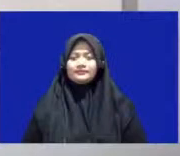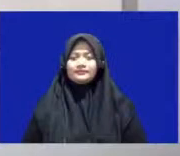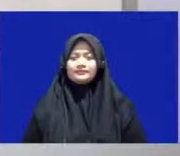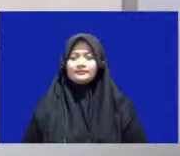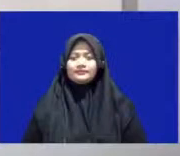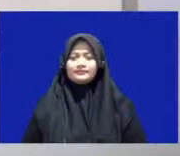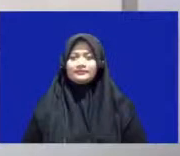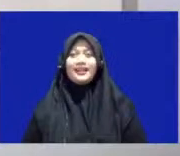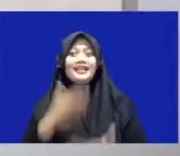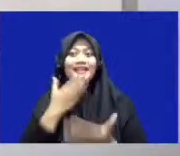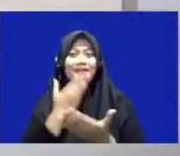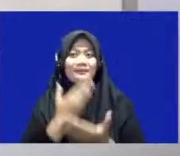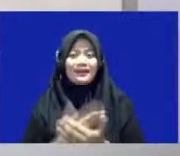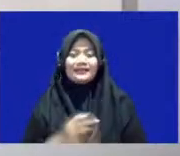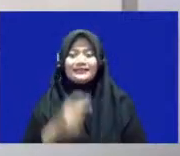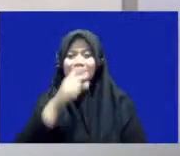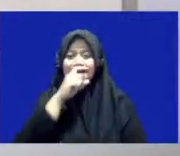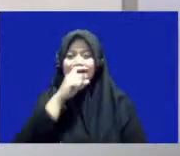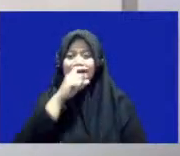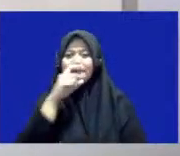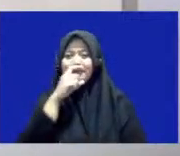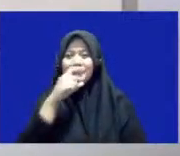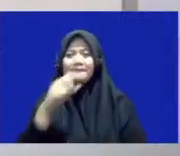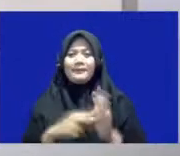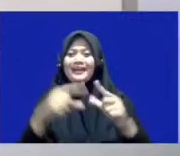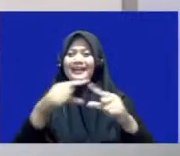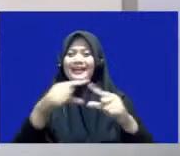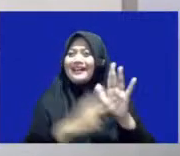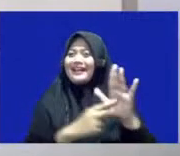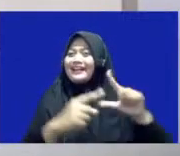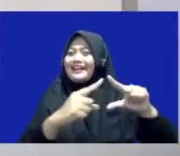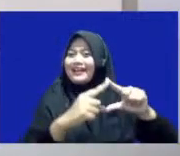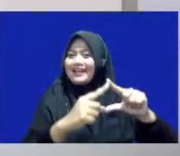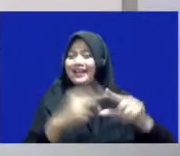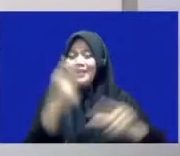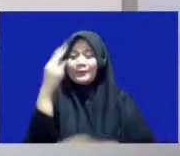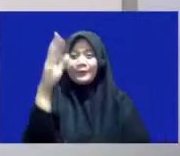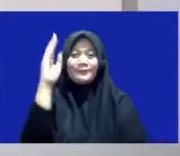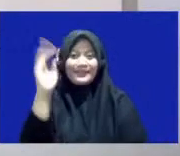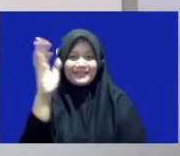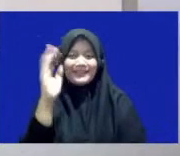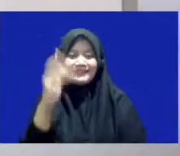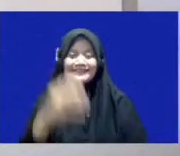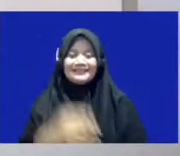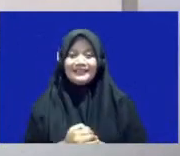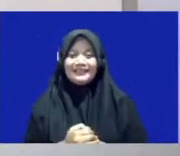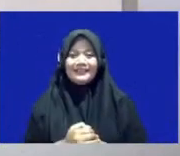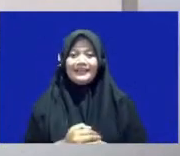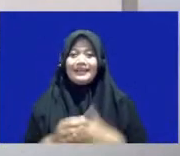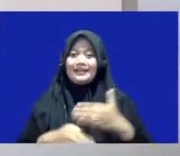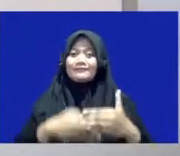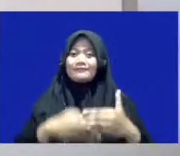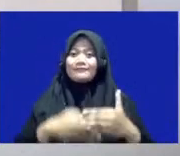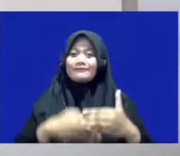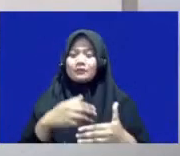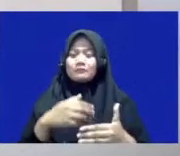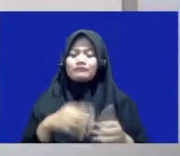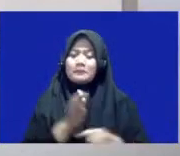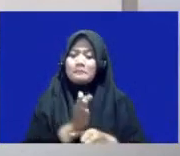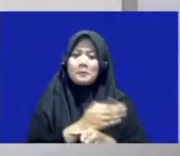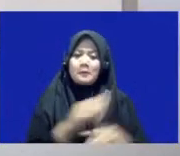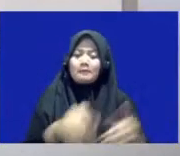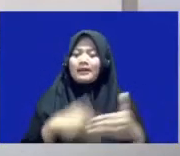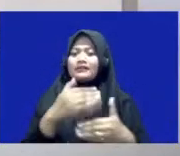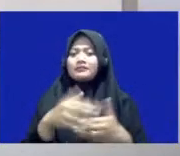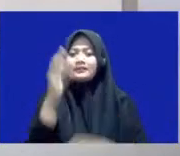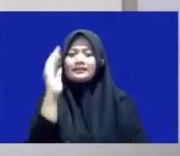Thank you, Mr. Nana Suryana, for the presentation. And before we going to the next presentation in this first session, ladies